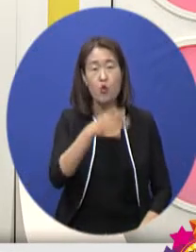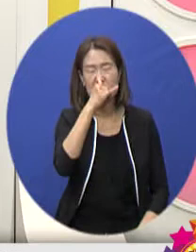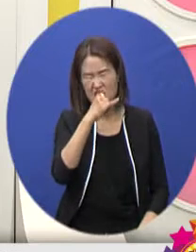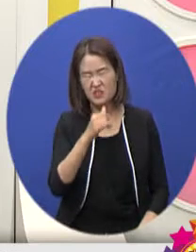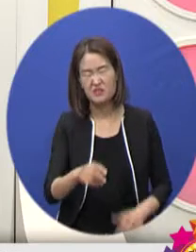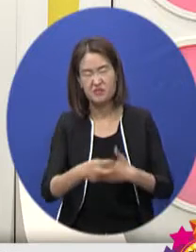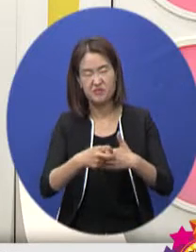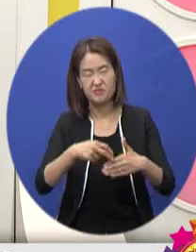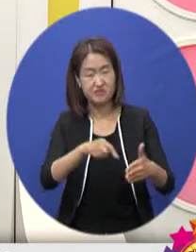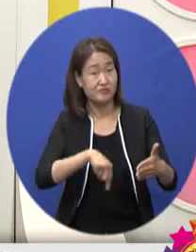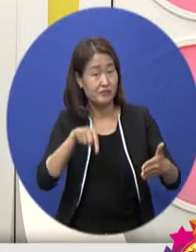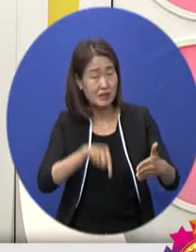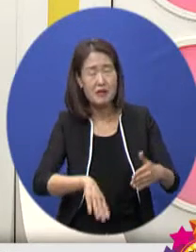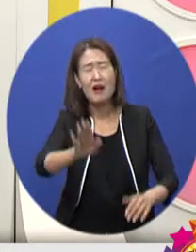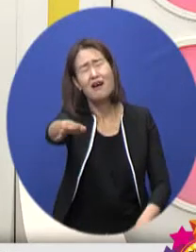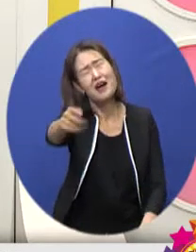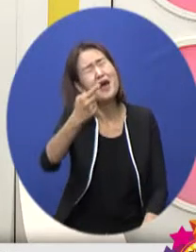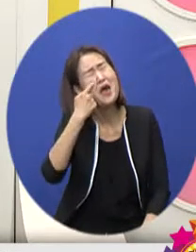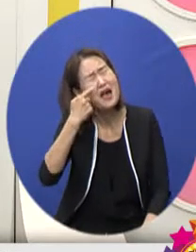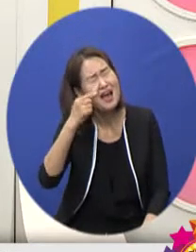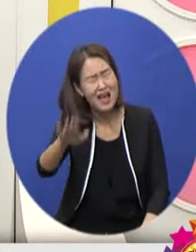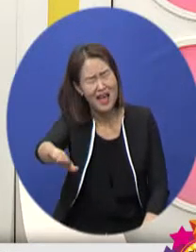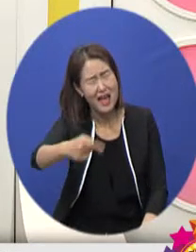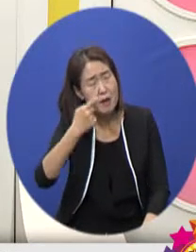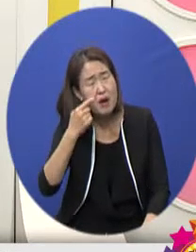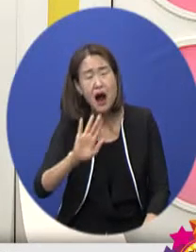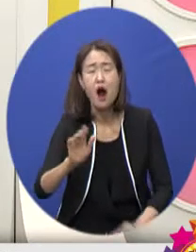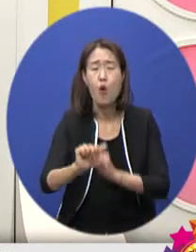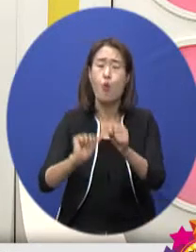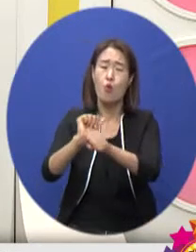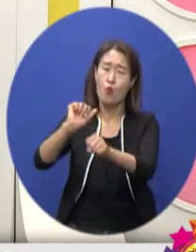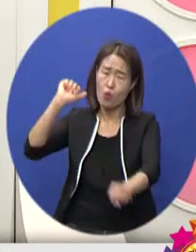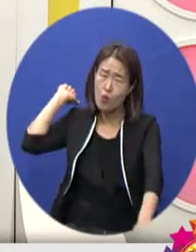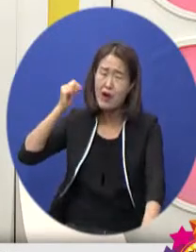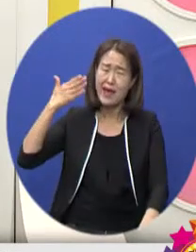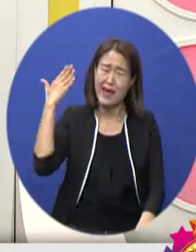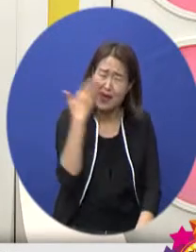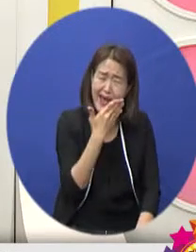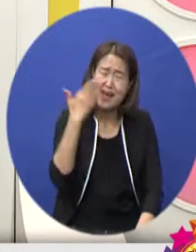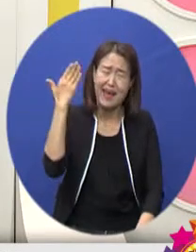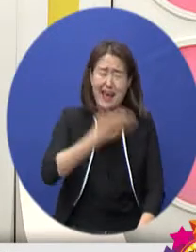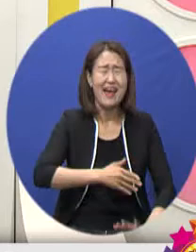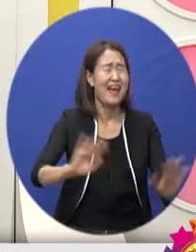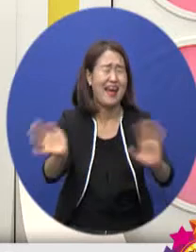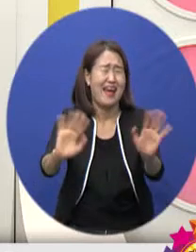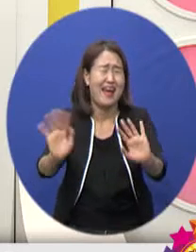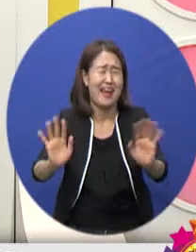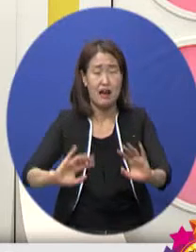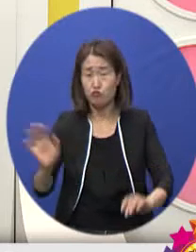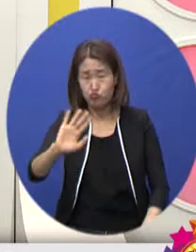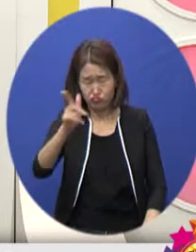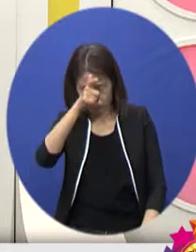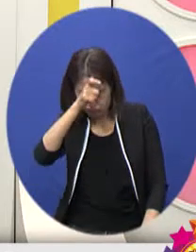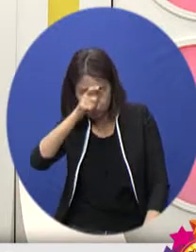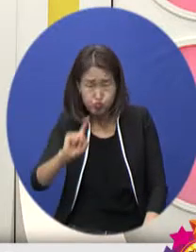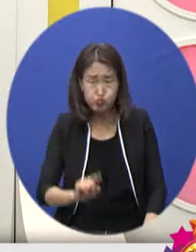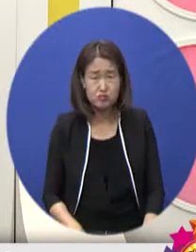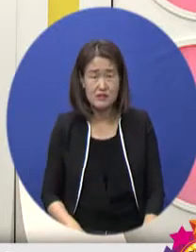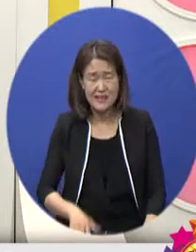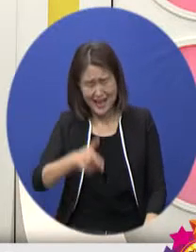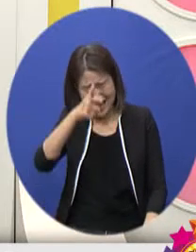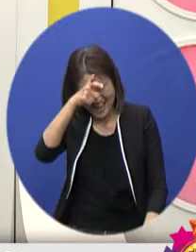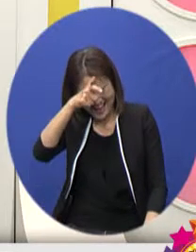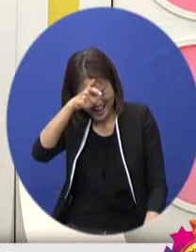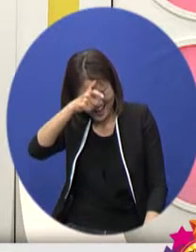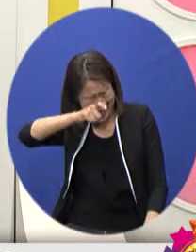이제 어머니 찍어보자고 찍어보자. 야, 나 5년 전에도 깨끗했어, 안 해, 안 해. 그리고는 그래도 안 한다고 하도 성화를